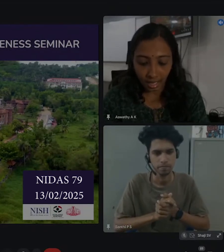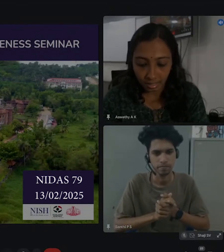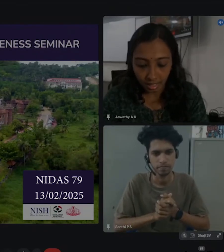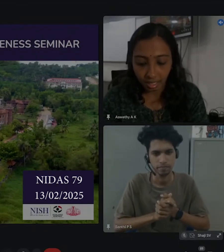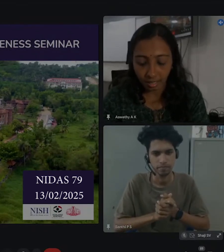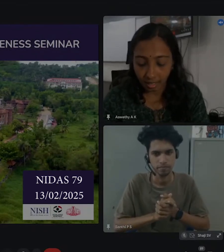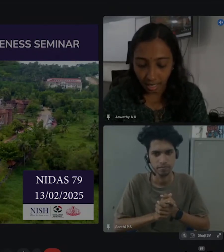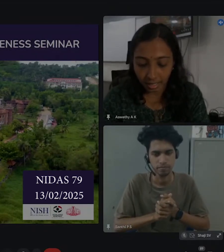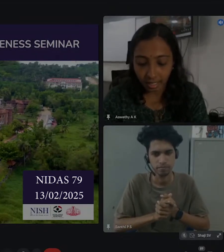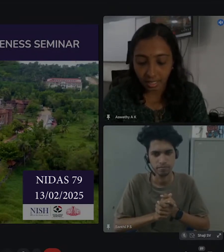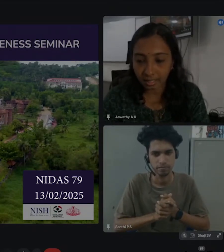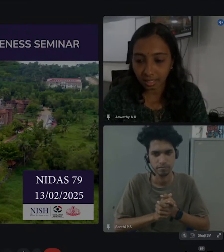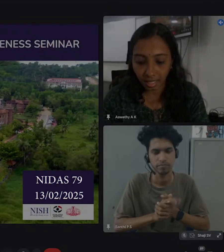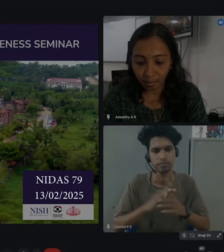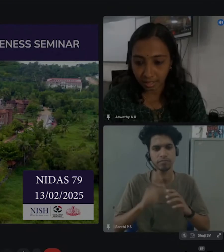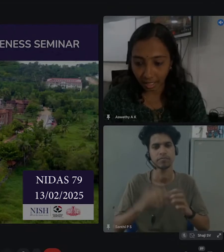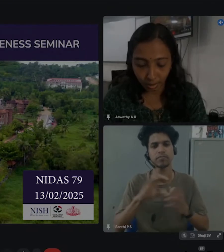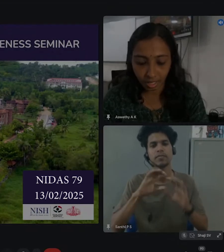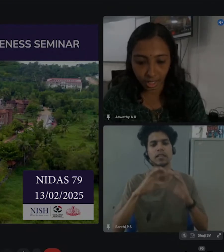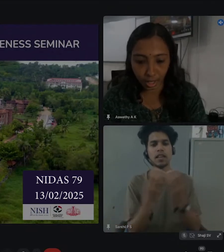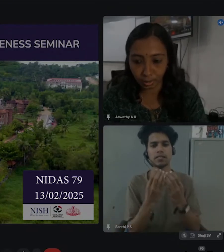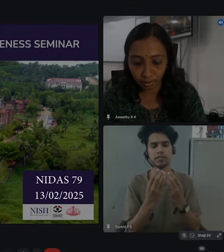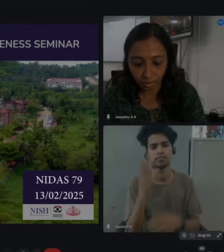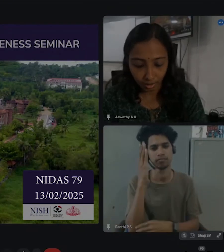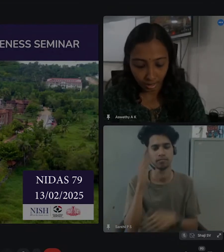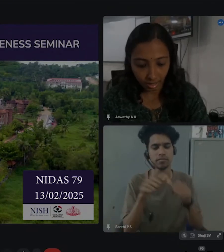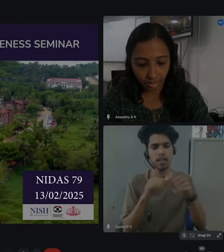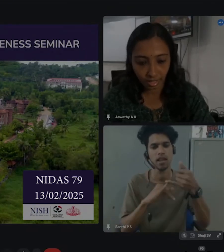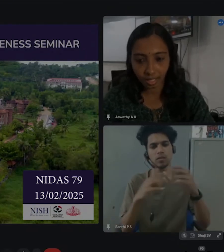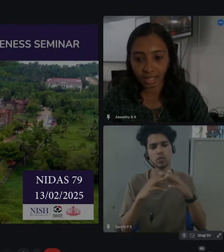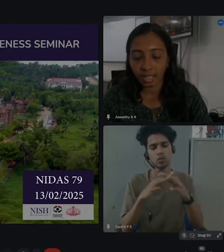ഇന്നത്തെ ക്ലാസ് കൈകാര്യം ചെയ്യുന്നതിനായി മിസ് അശ്വതിയെ ക്ഷണിക്കുന്നു.